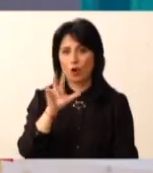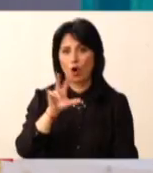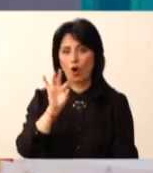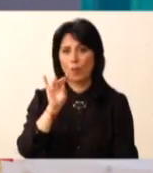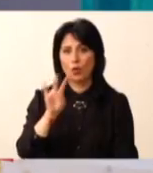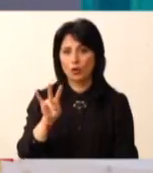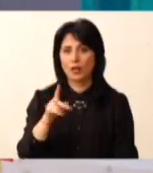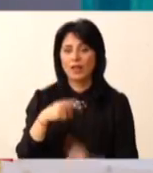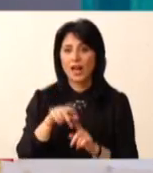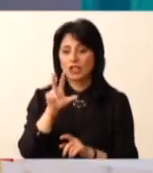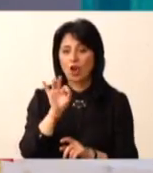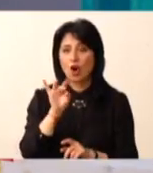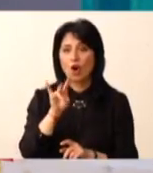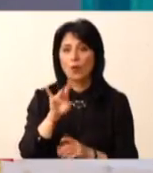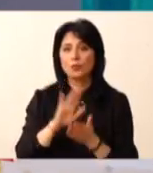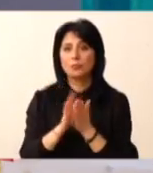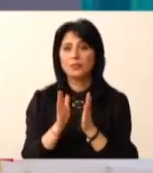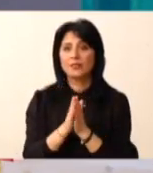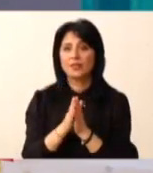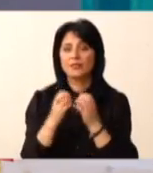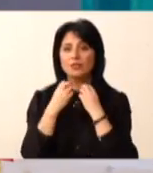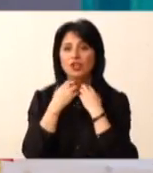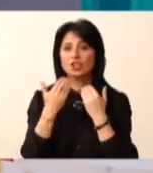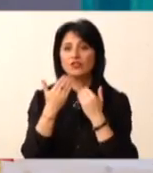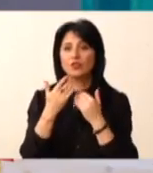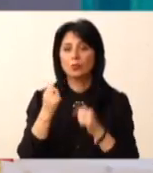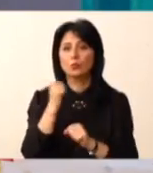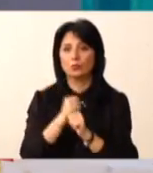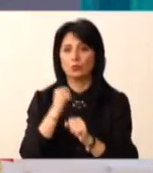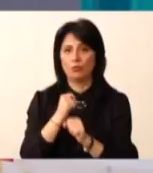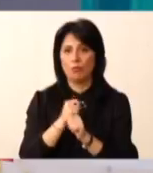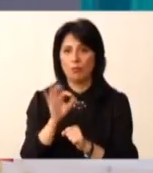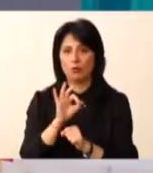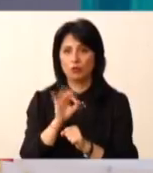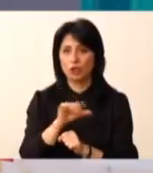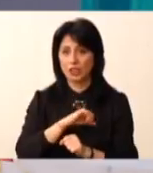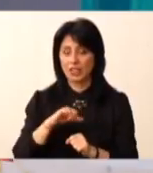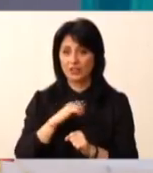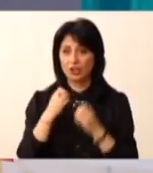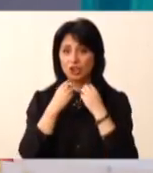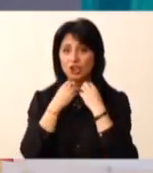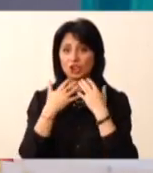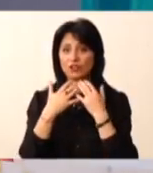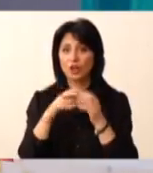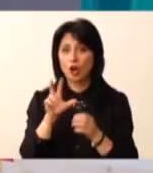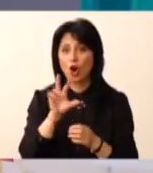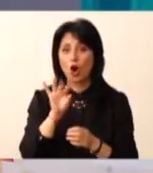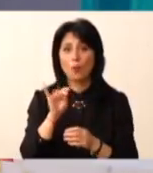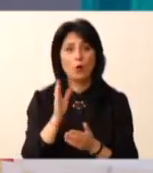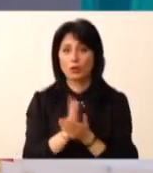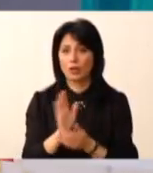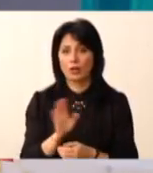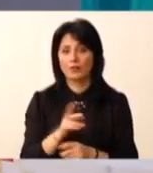ჰორმონი. ეს ჰორმონი განაპირობებს ფარისებრი ჯირკვლის ფუნქციონირებას, მაგრამ თვითონ ფარისებრი ჯირკვლის ჰორმონი არ